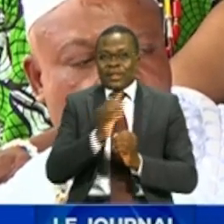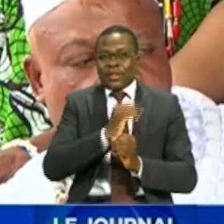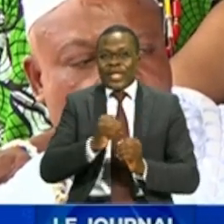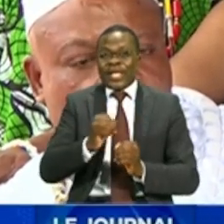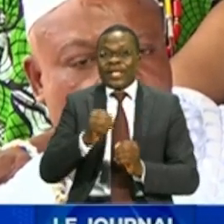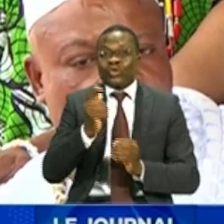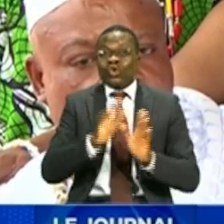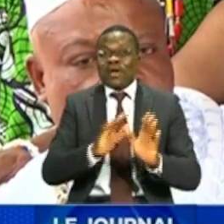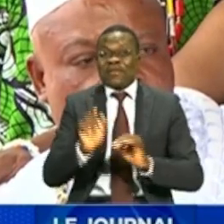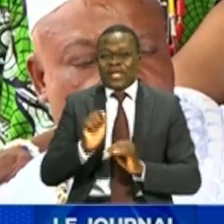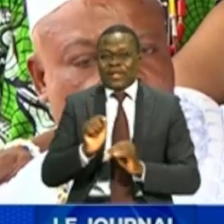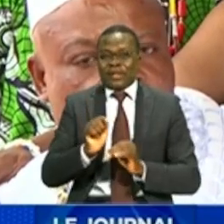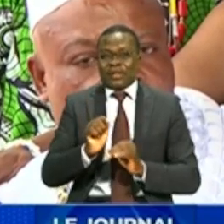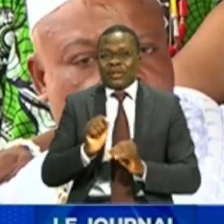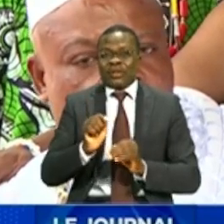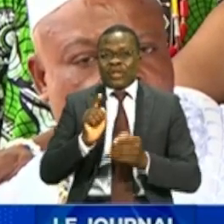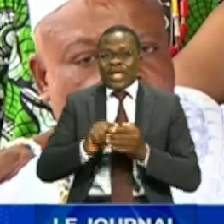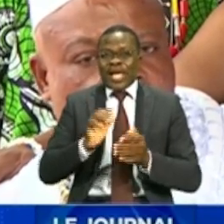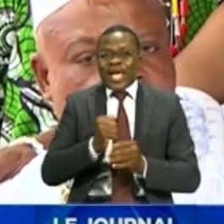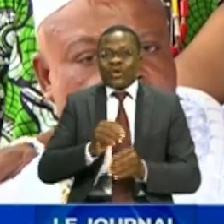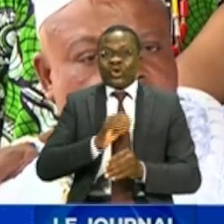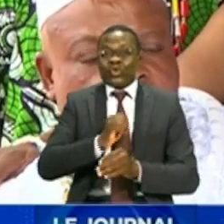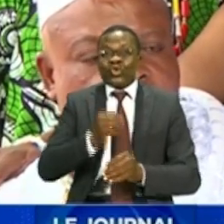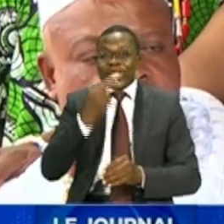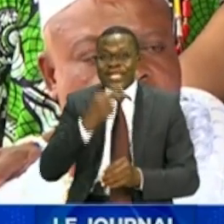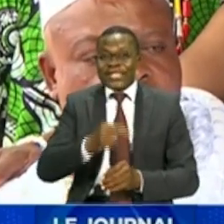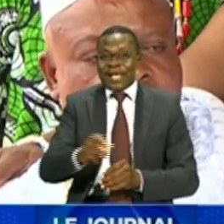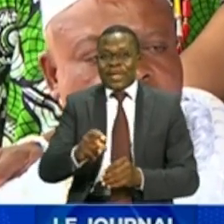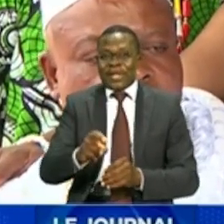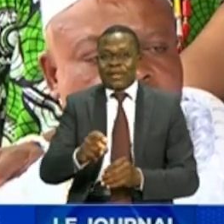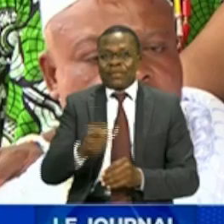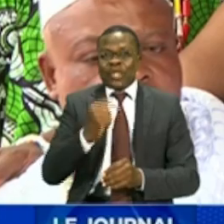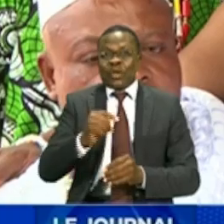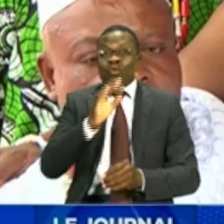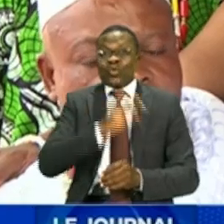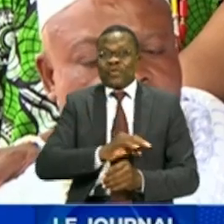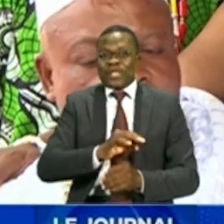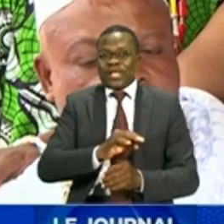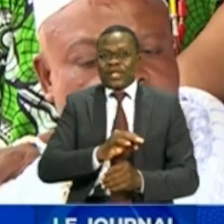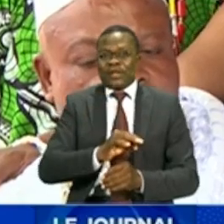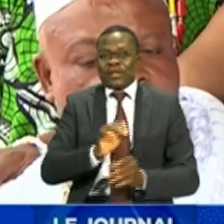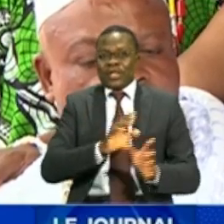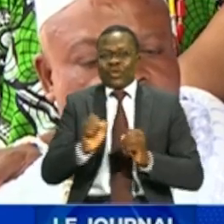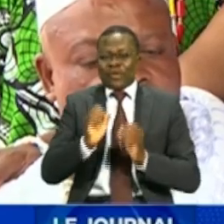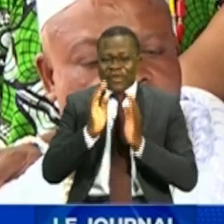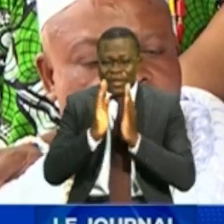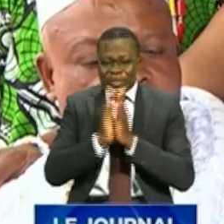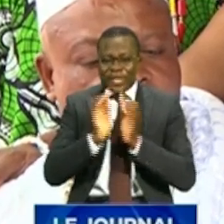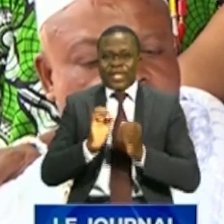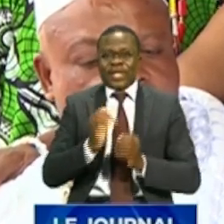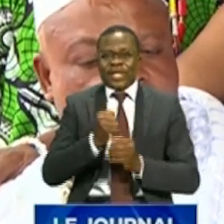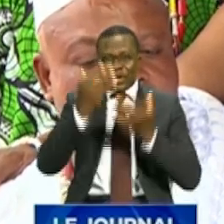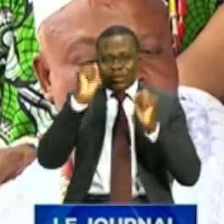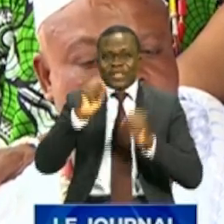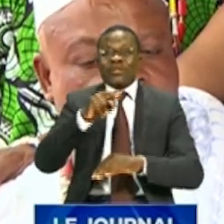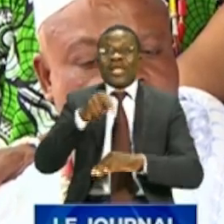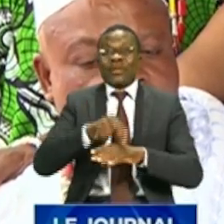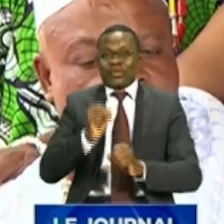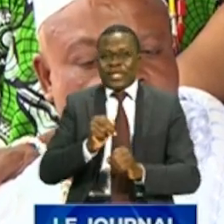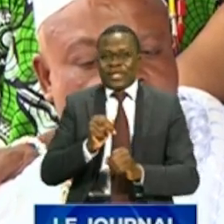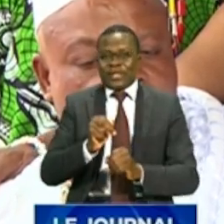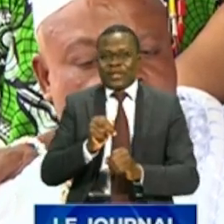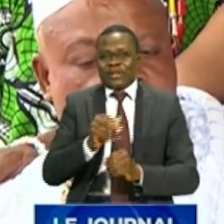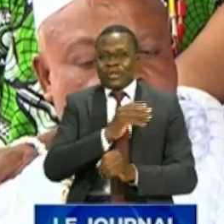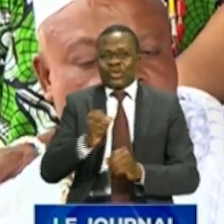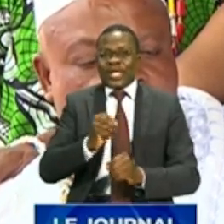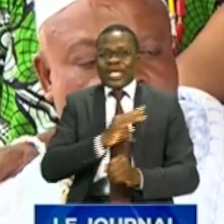Tehuru à notre culte d'an, pour profiter de faire prière à notre président de la République